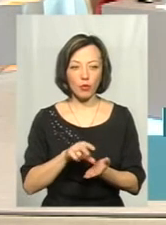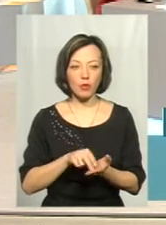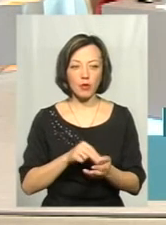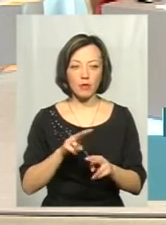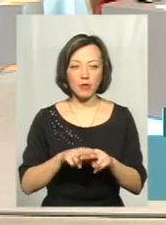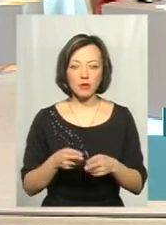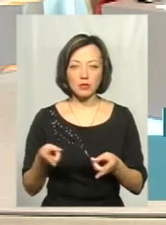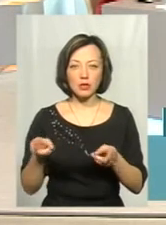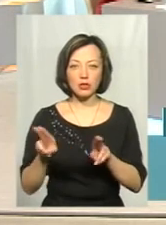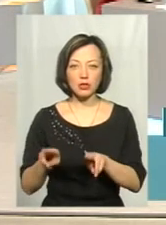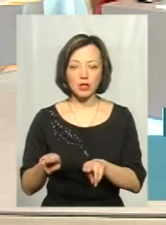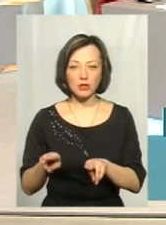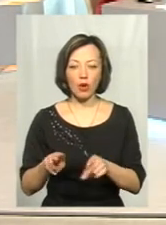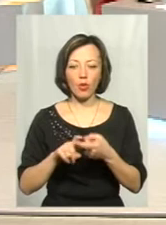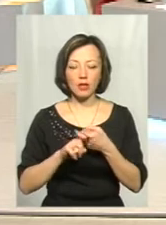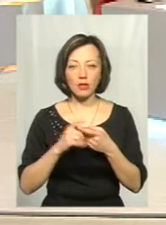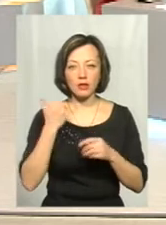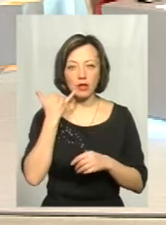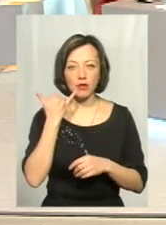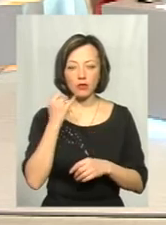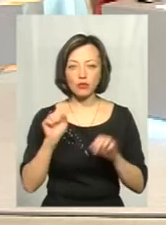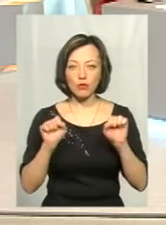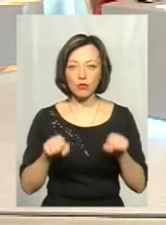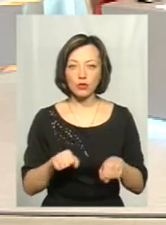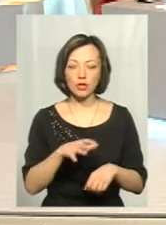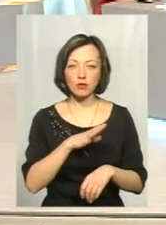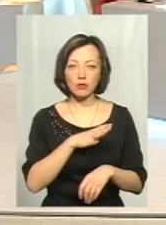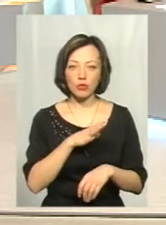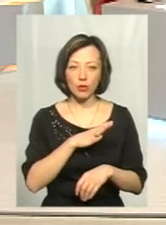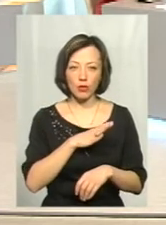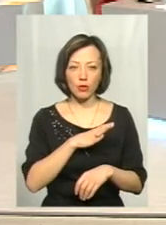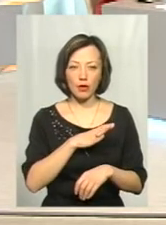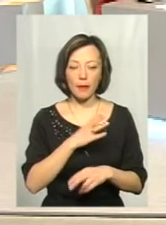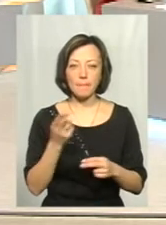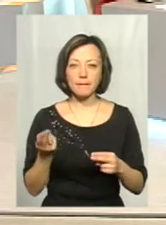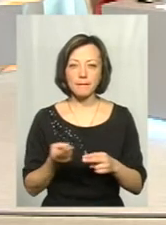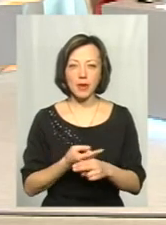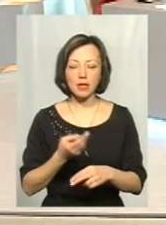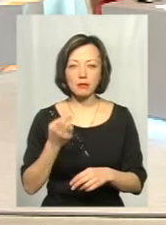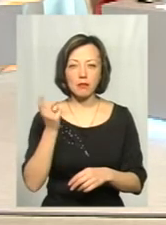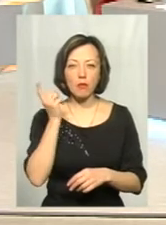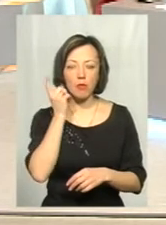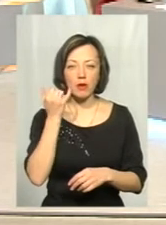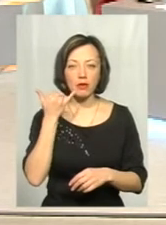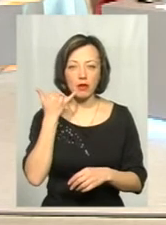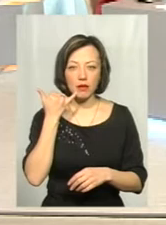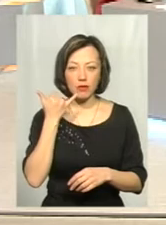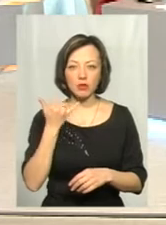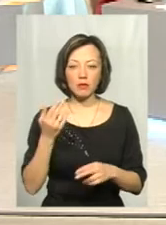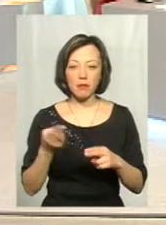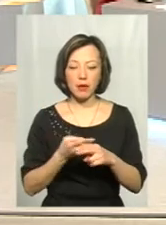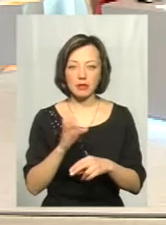паспорта, залишати контактні телефони для того, щоб можна було саме без мобільного телефону, без надсилання